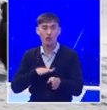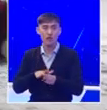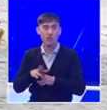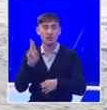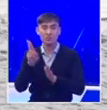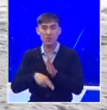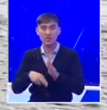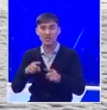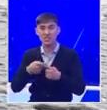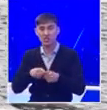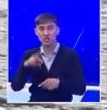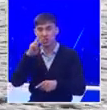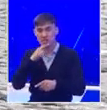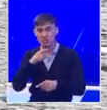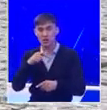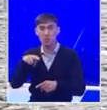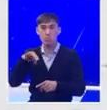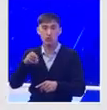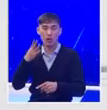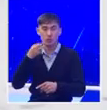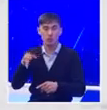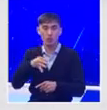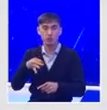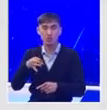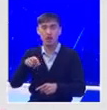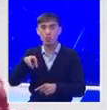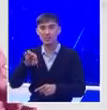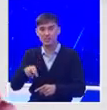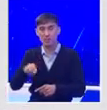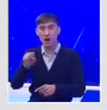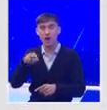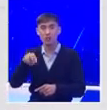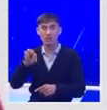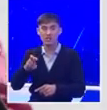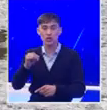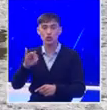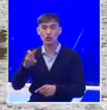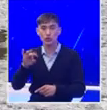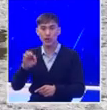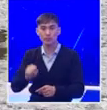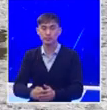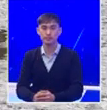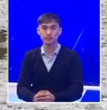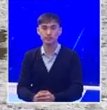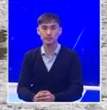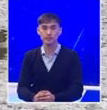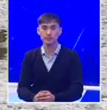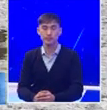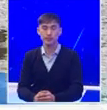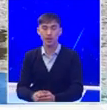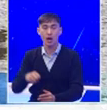технических ошибок пилота алматинской области максим молдаванов алмаз ахметов и юрий вершки параплан дух спорт